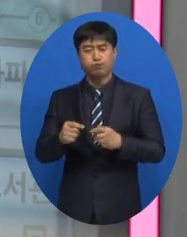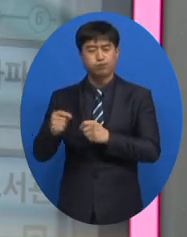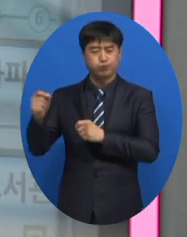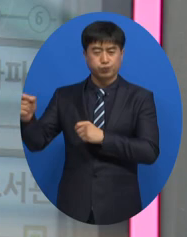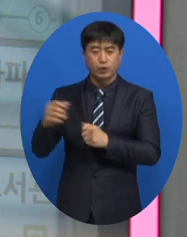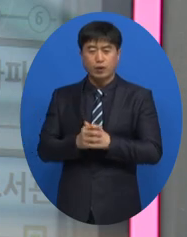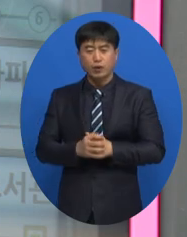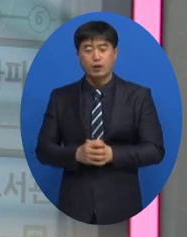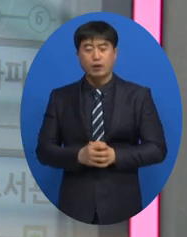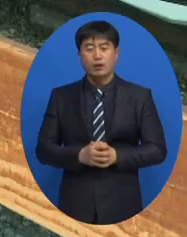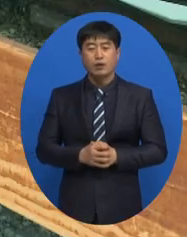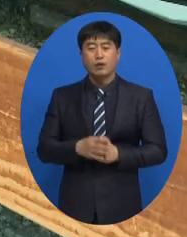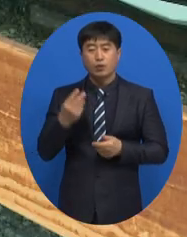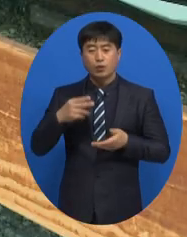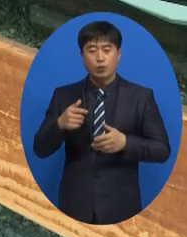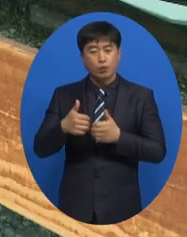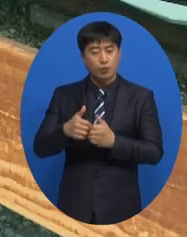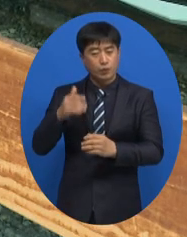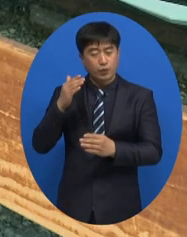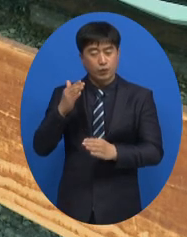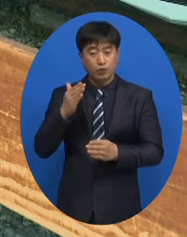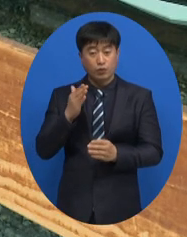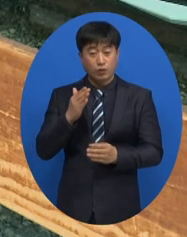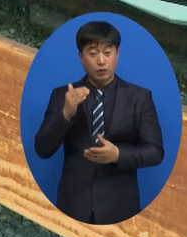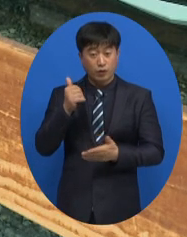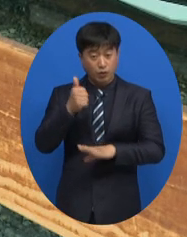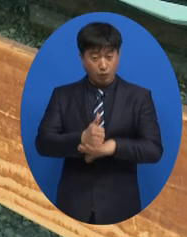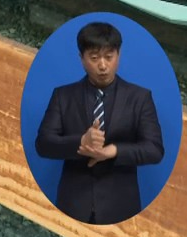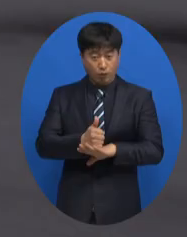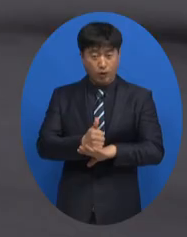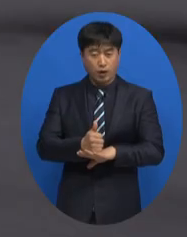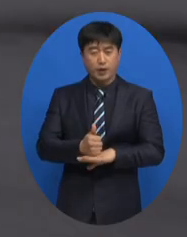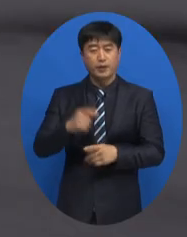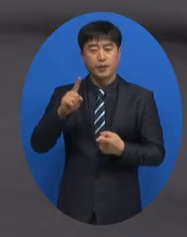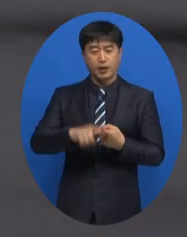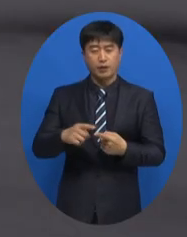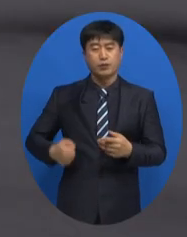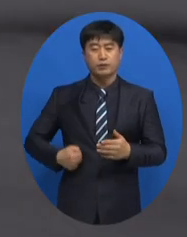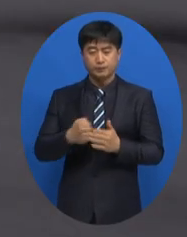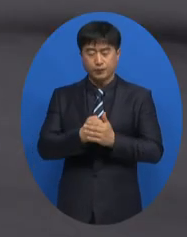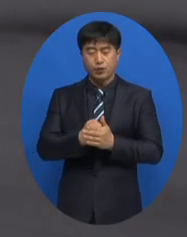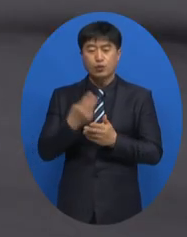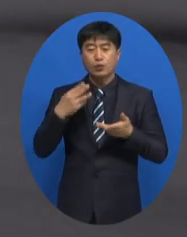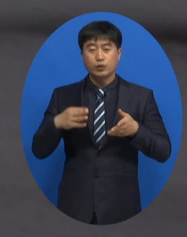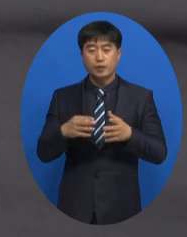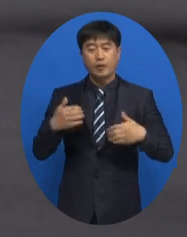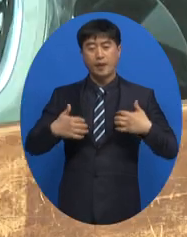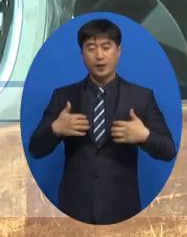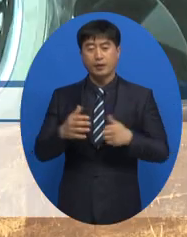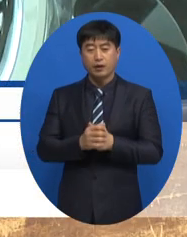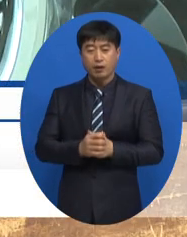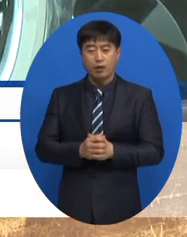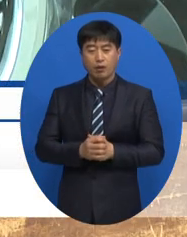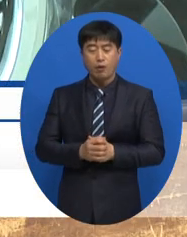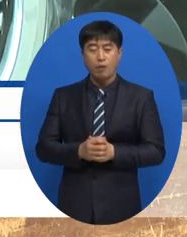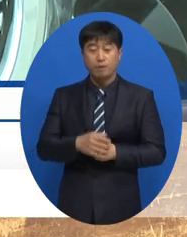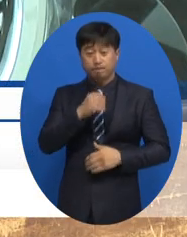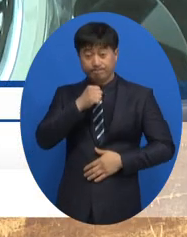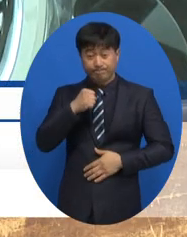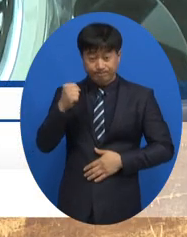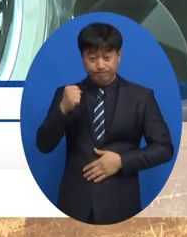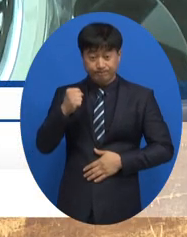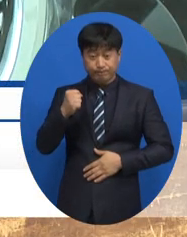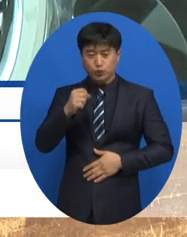최장입니다. 경기도는 고심 끝에 버스 요금을 동결하겠다고 발표했는데 도민들은 반기는 분위기입니다. 아, 저야 뭐